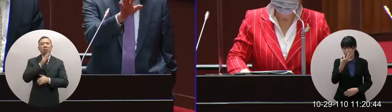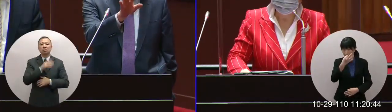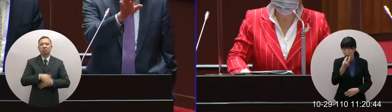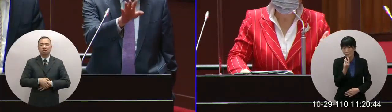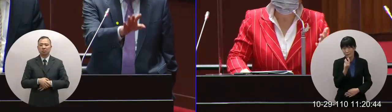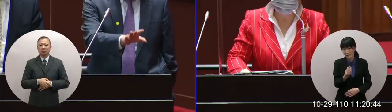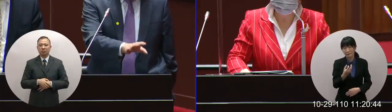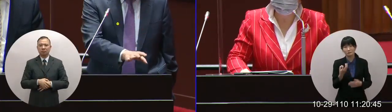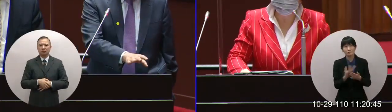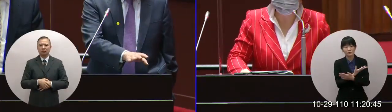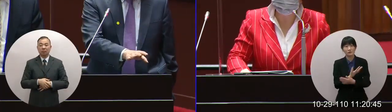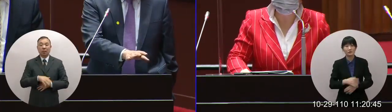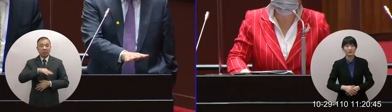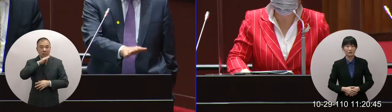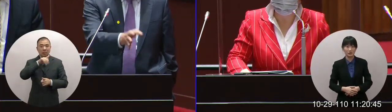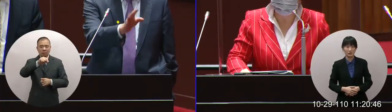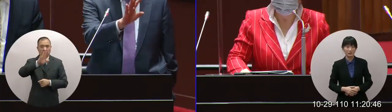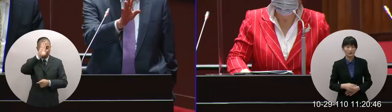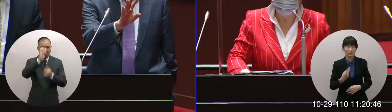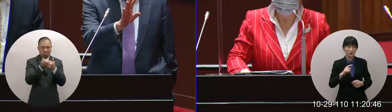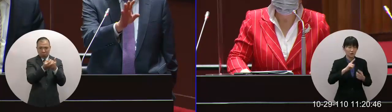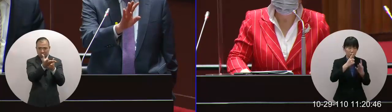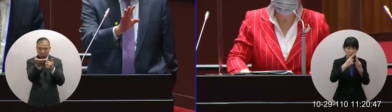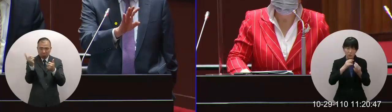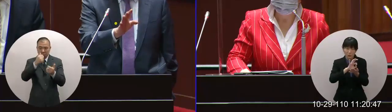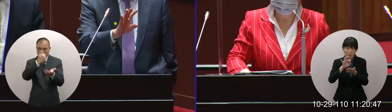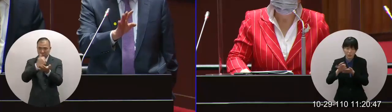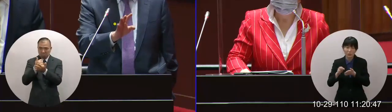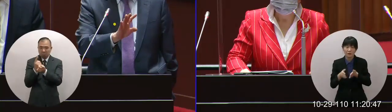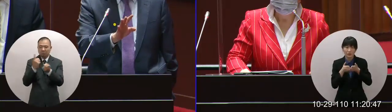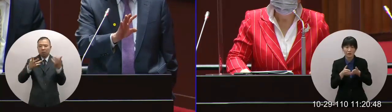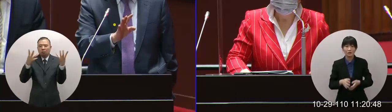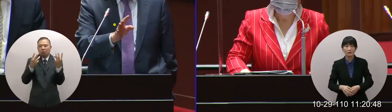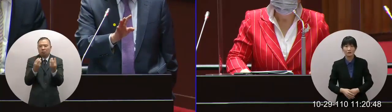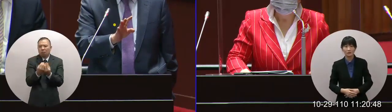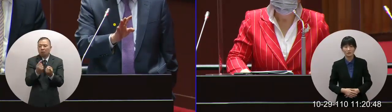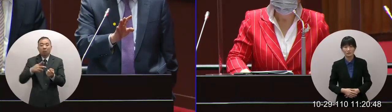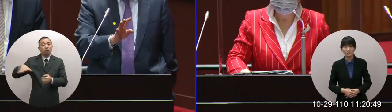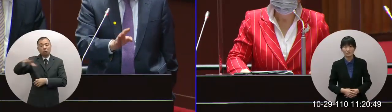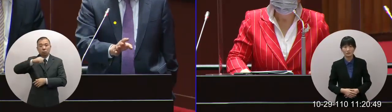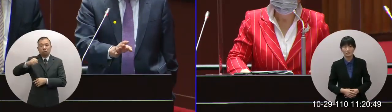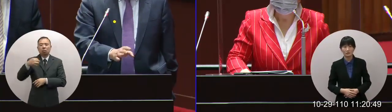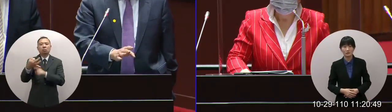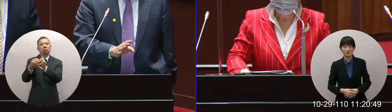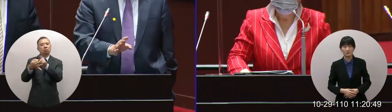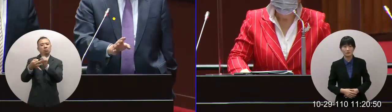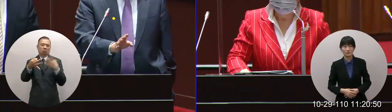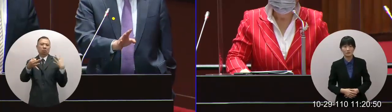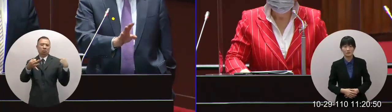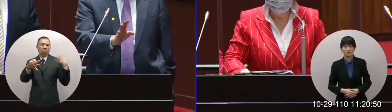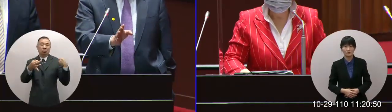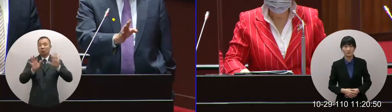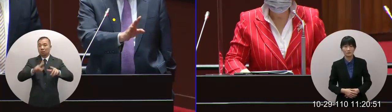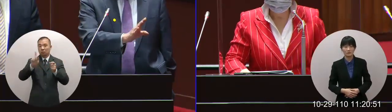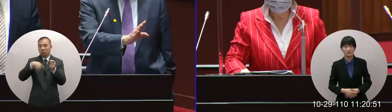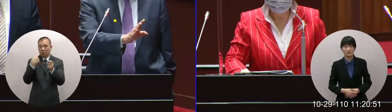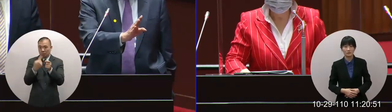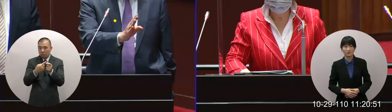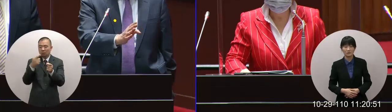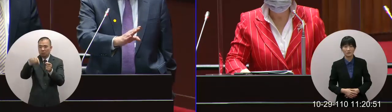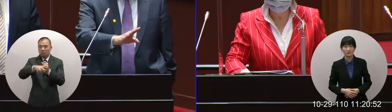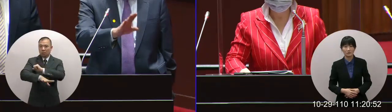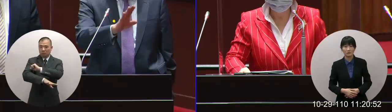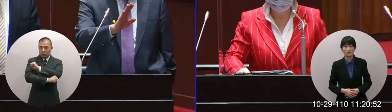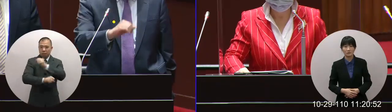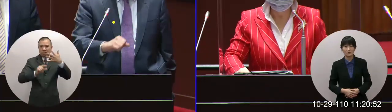了， 大幅的 又要加进去这些费用， 总额的费用并没有变少，所以今年在西医基层在有一部